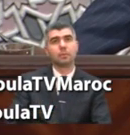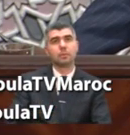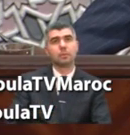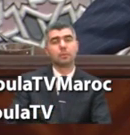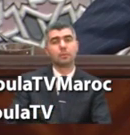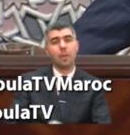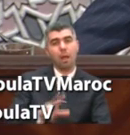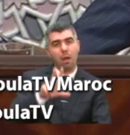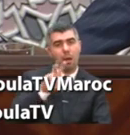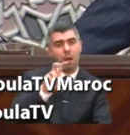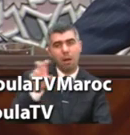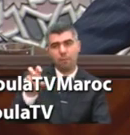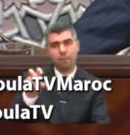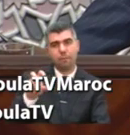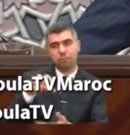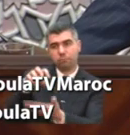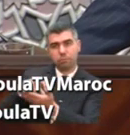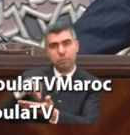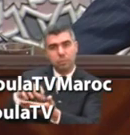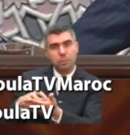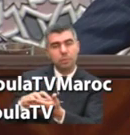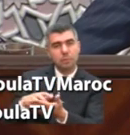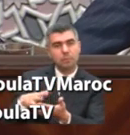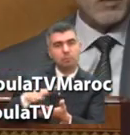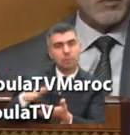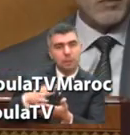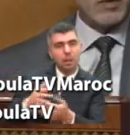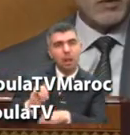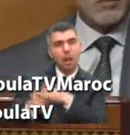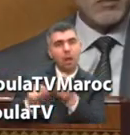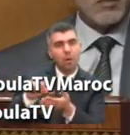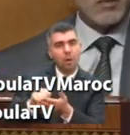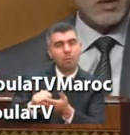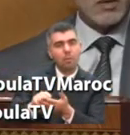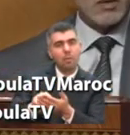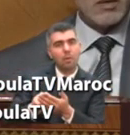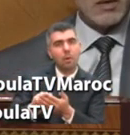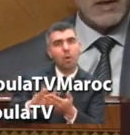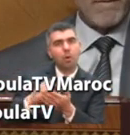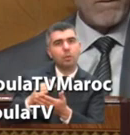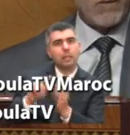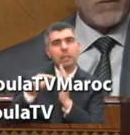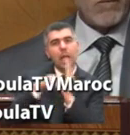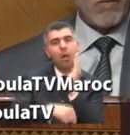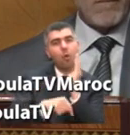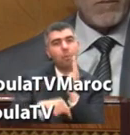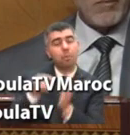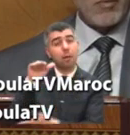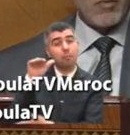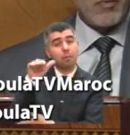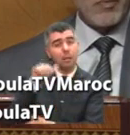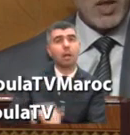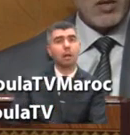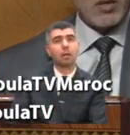تعرف عدة مناطق في الشرق خاصة وفي الجنوب بصفة أخص